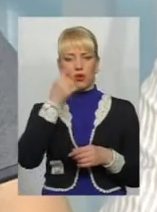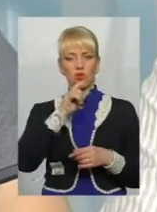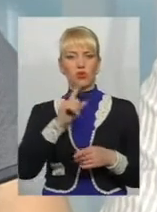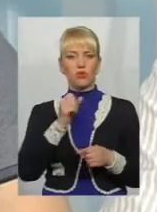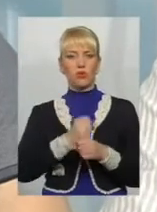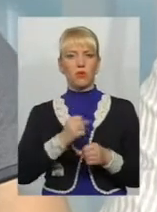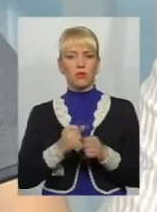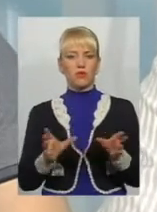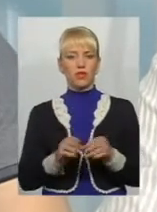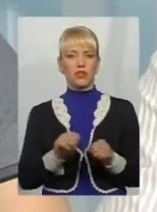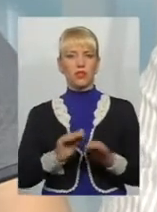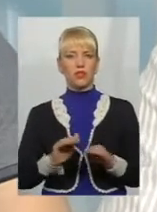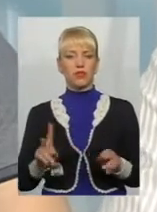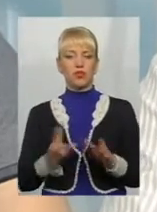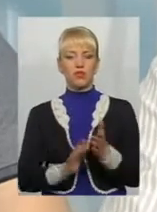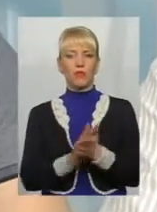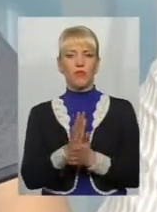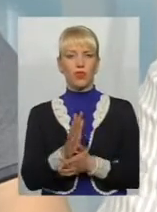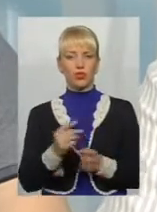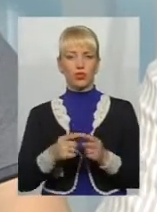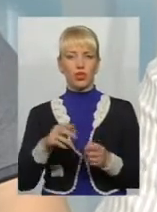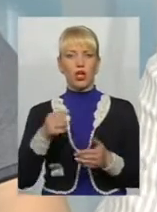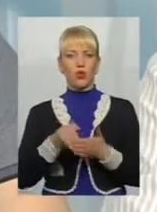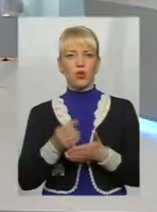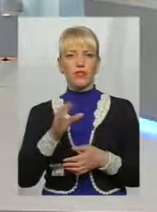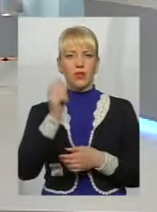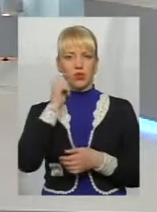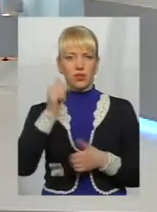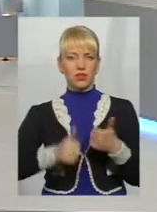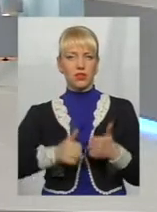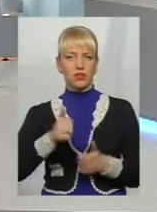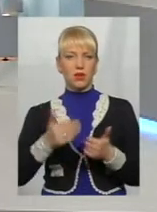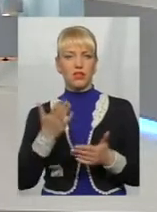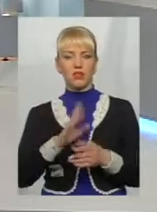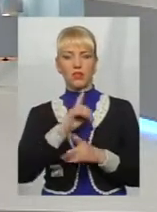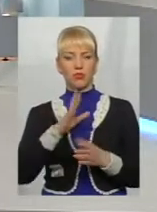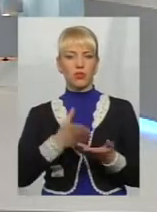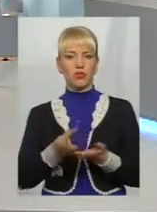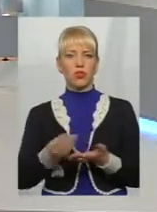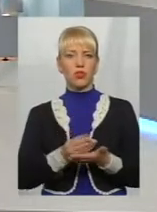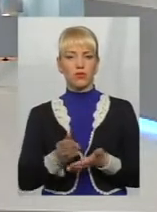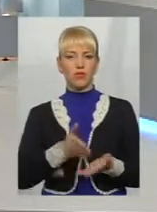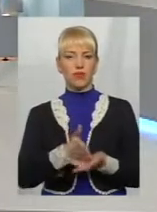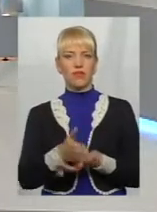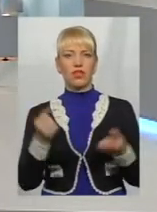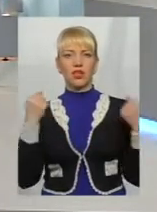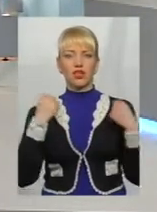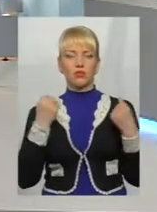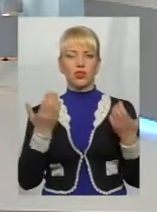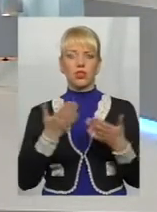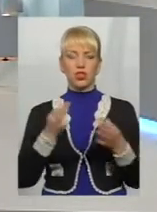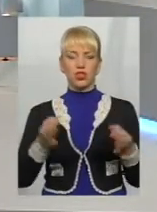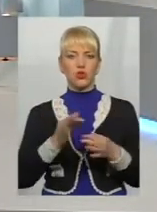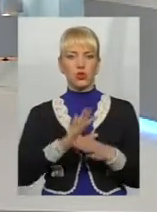їх виростити до хоча б всеукраїнських змагань. Тобто, якщо ми не будемо фінансувати від спорту, який нічого не приносить,